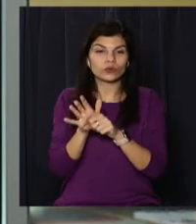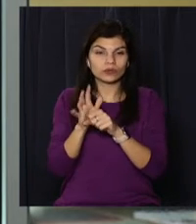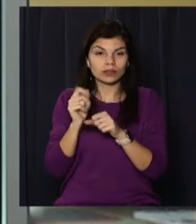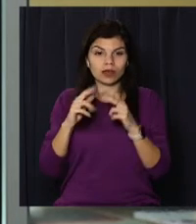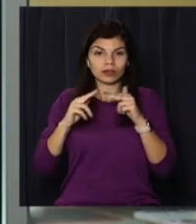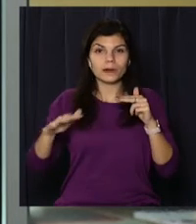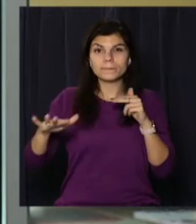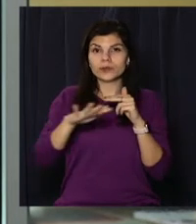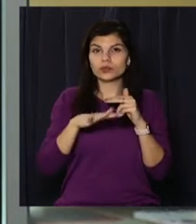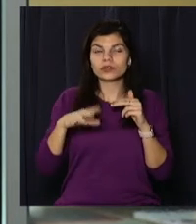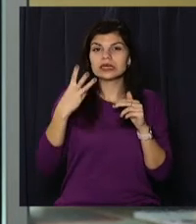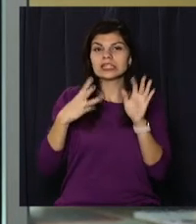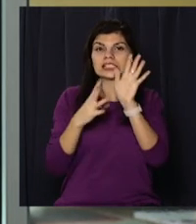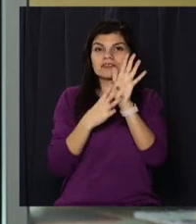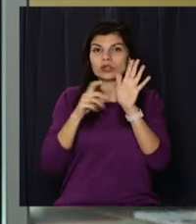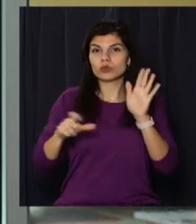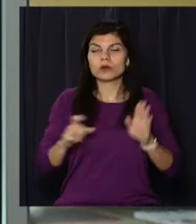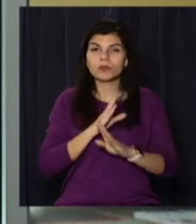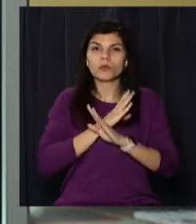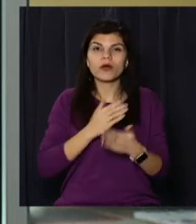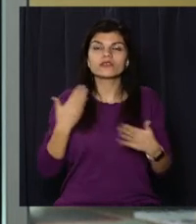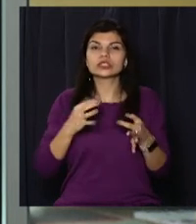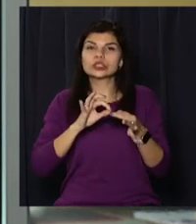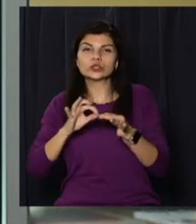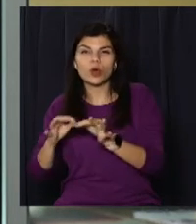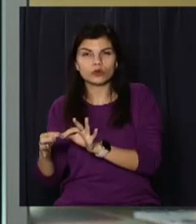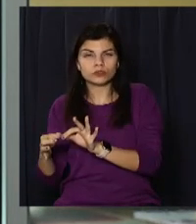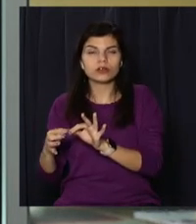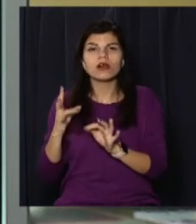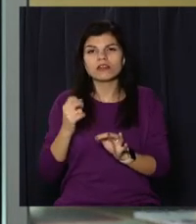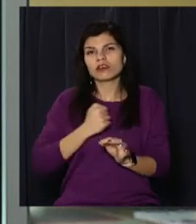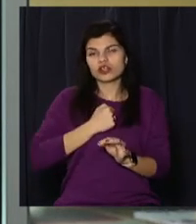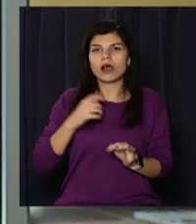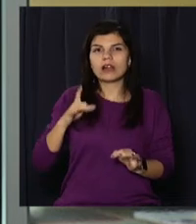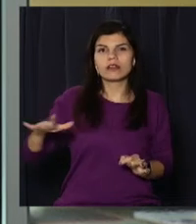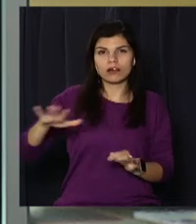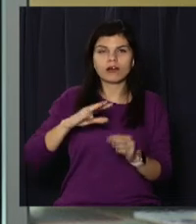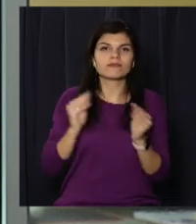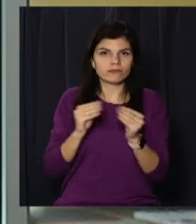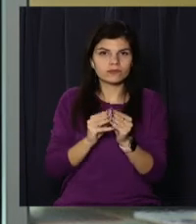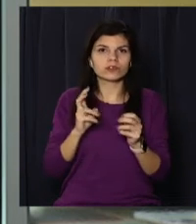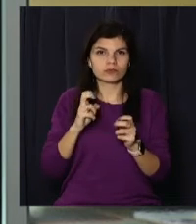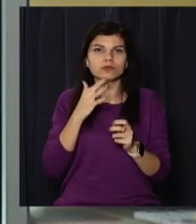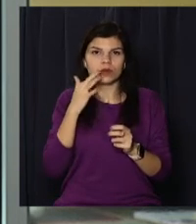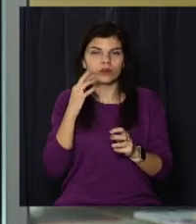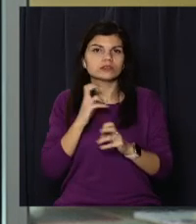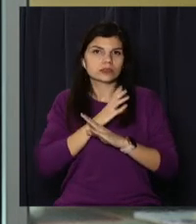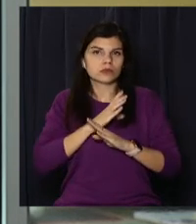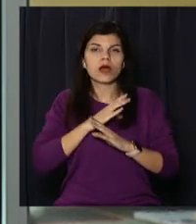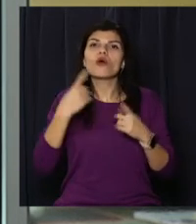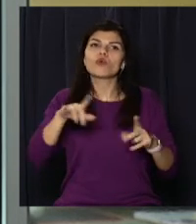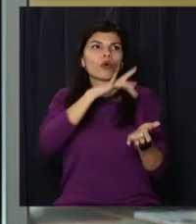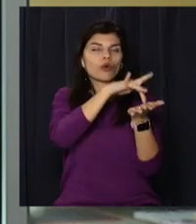на Дніпропетровщині. 38 людей померли від ускладнень. На жаль, регіон продовжує лідирувати за кількістю смертей серед